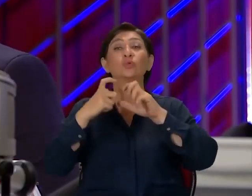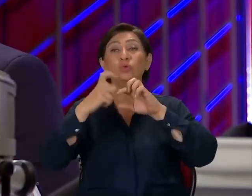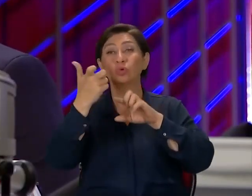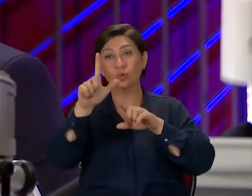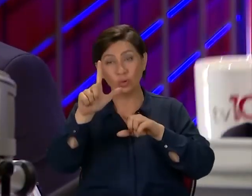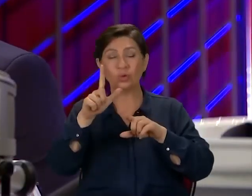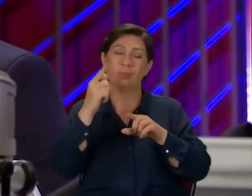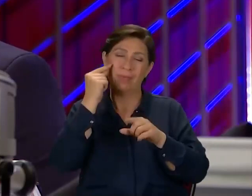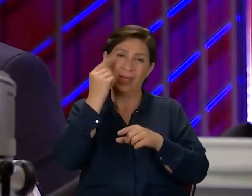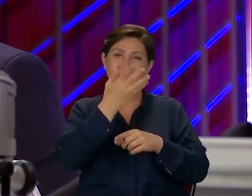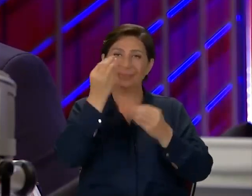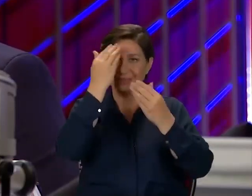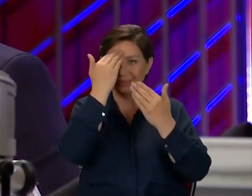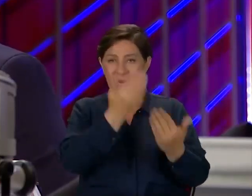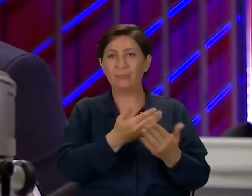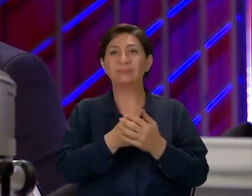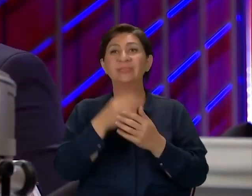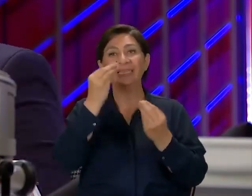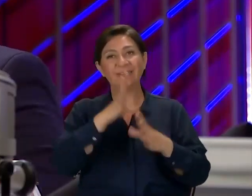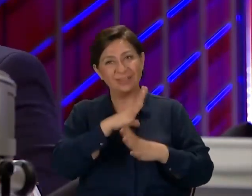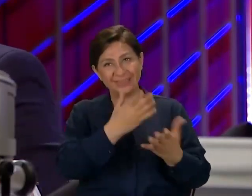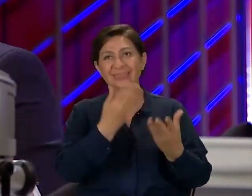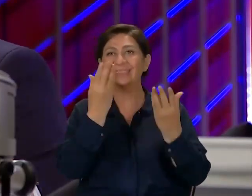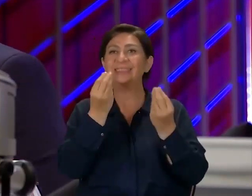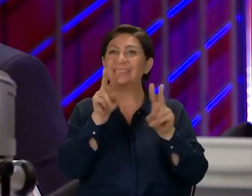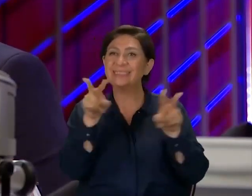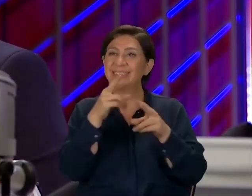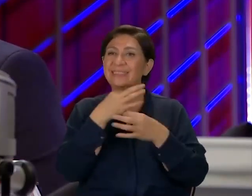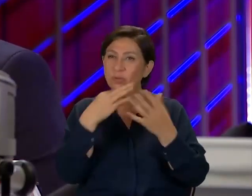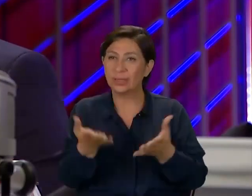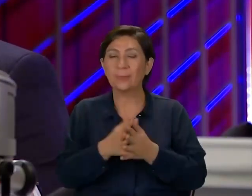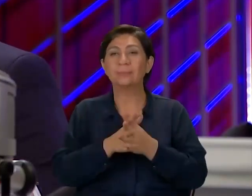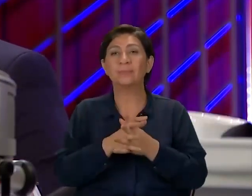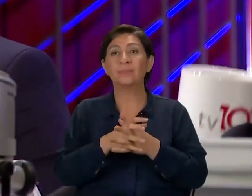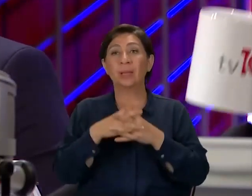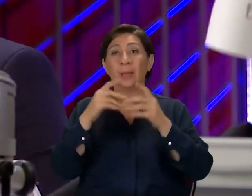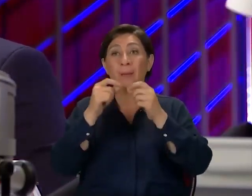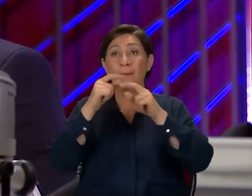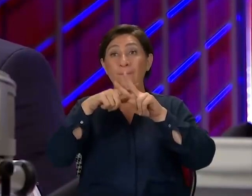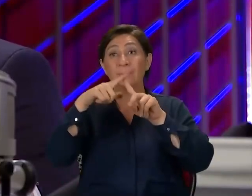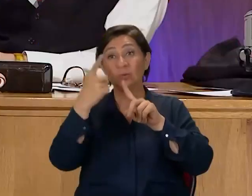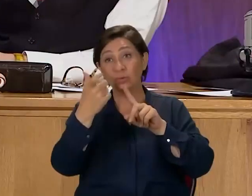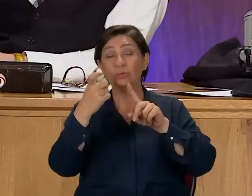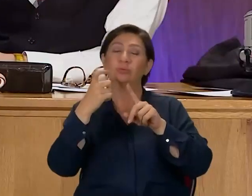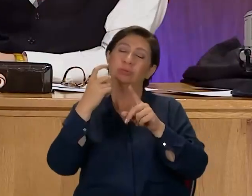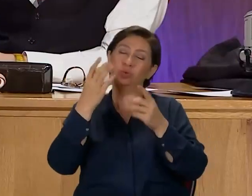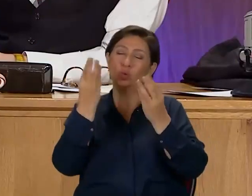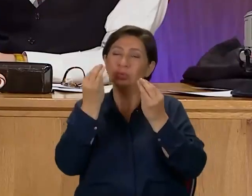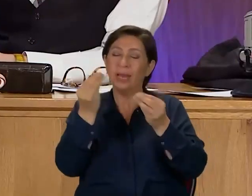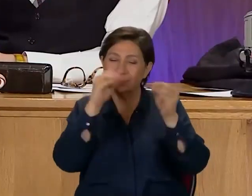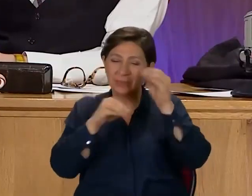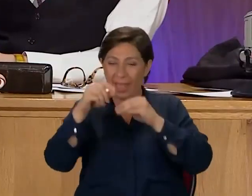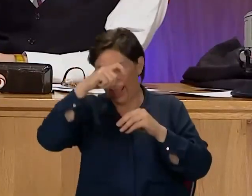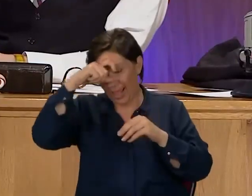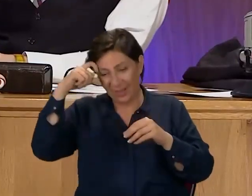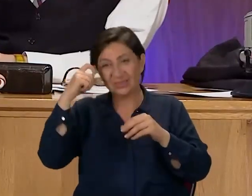Selamlar olsun ona. Miray Armak Astarı iyi ki varsın. Çok teşekkür ediyorum ikinize de. Batu Çaldıran da çok güzel düzenledi. Yani